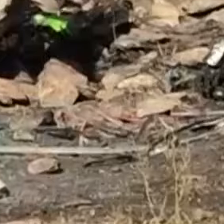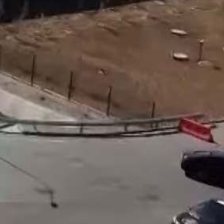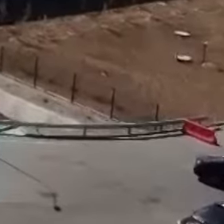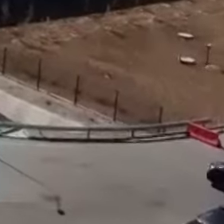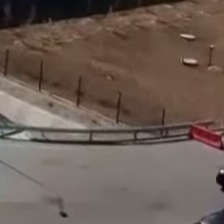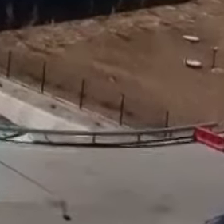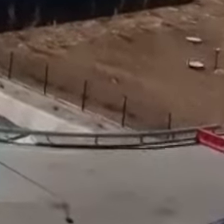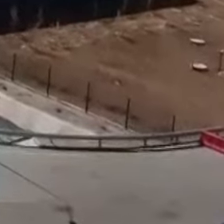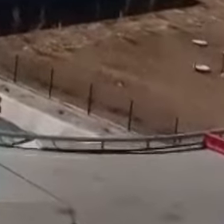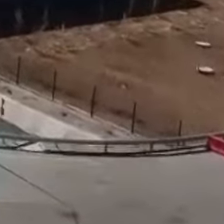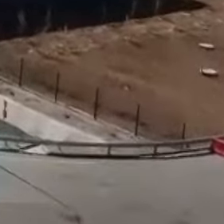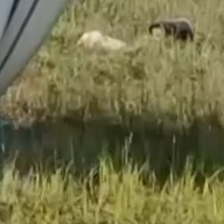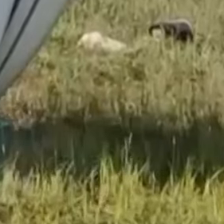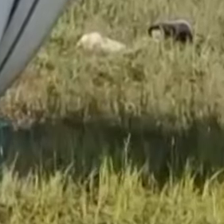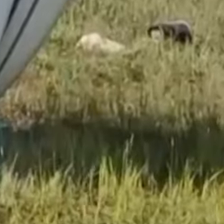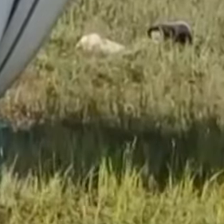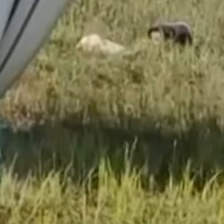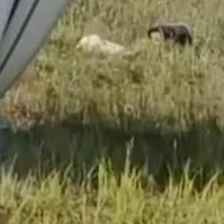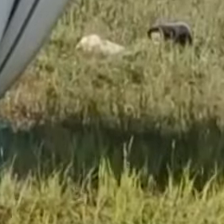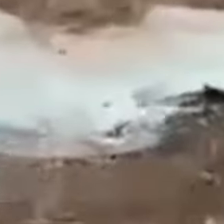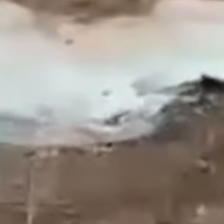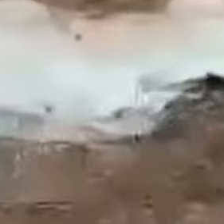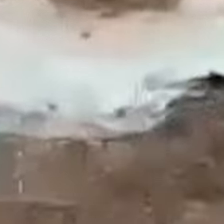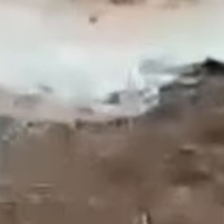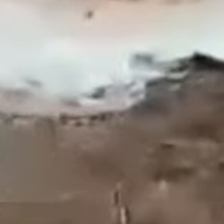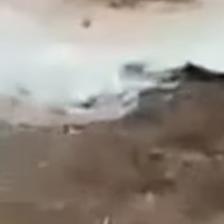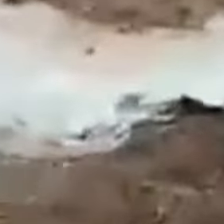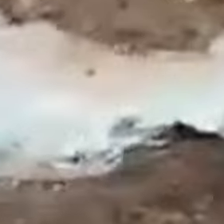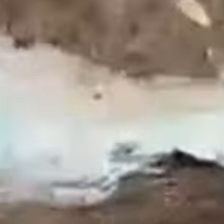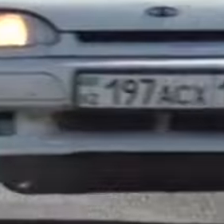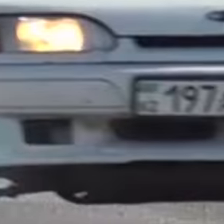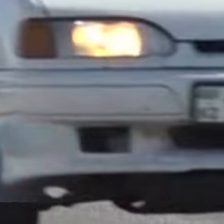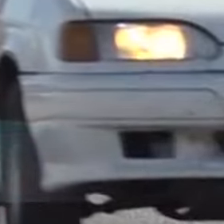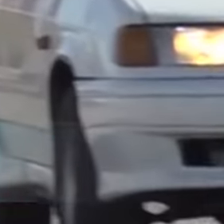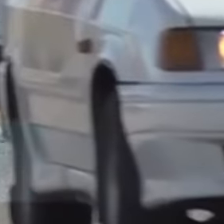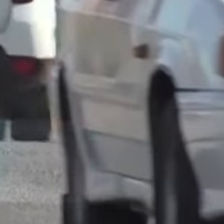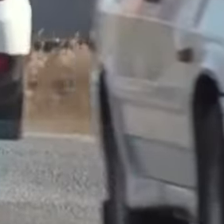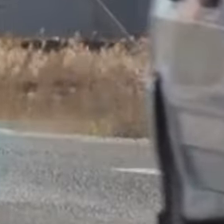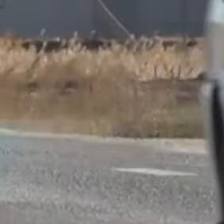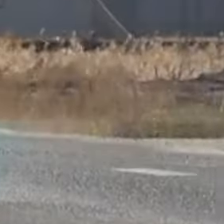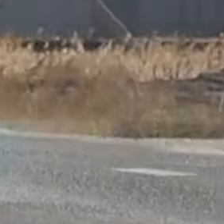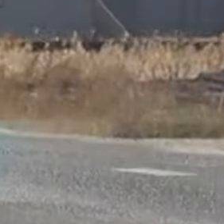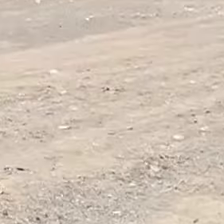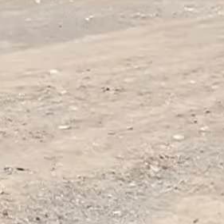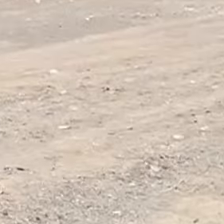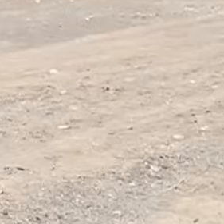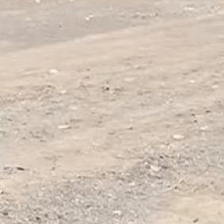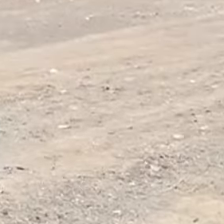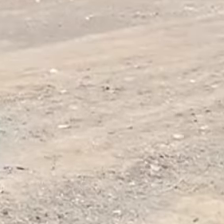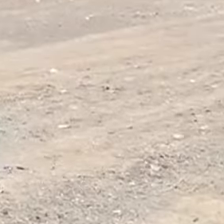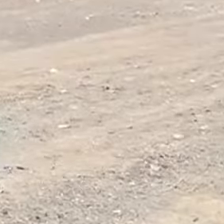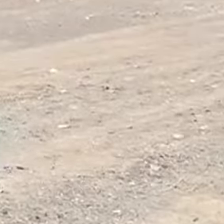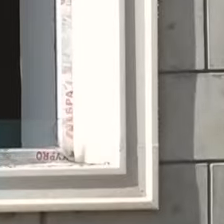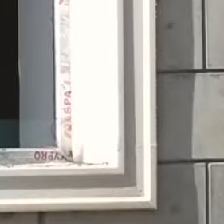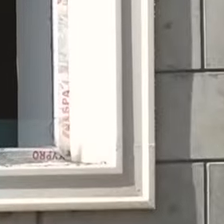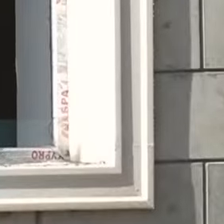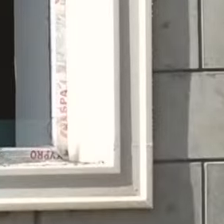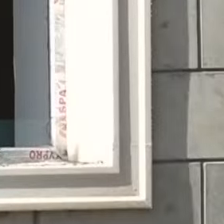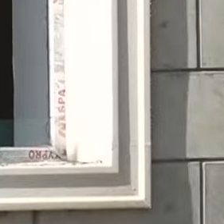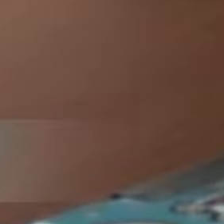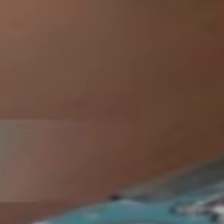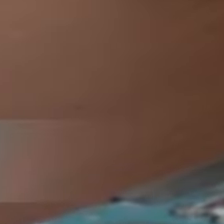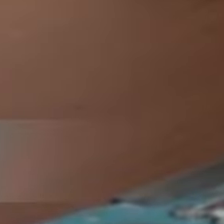Количество ДТП в Казахстане с начала года выросло почти в два раза. С чем связан рост числа аварий? Ни столовой, ни